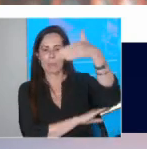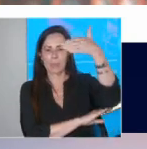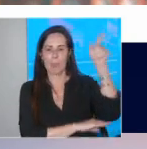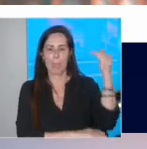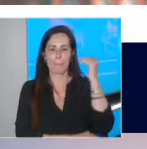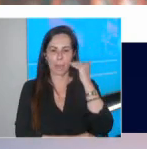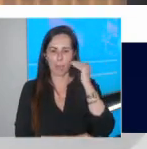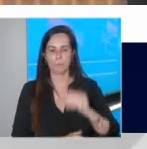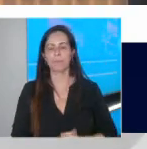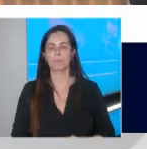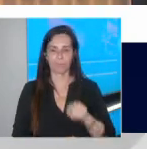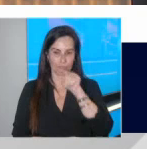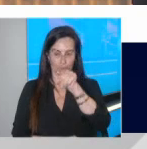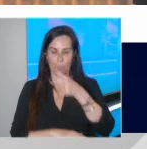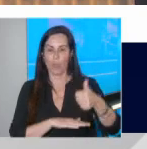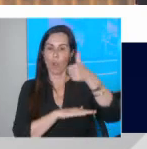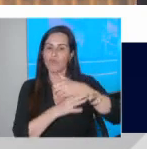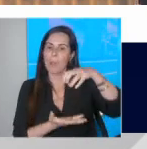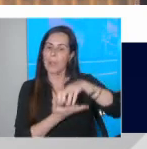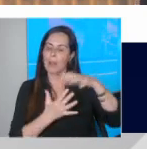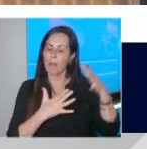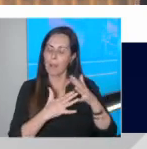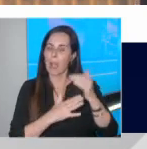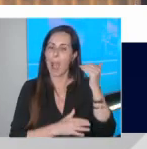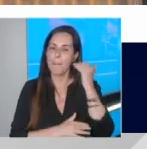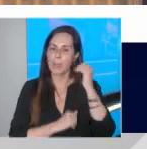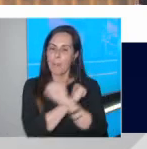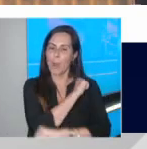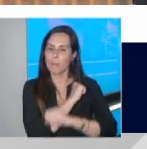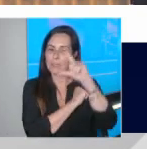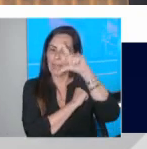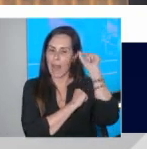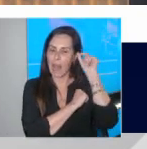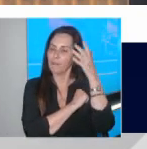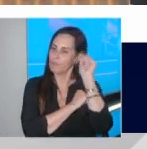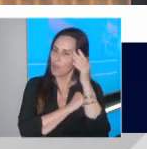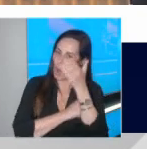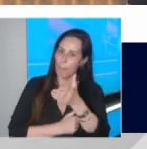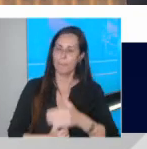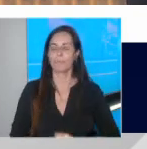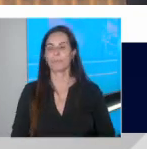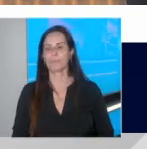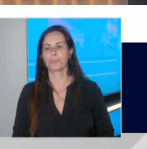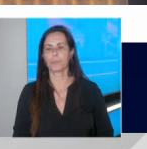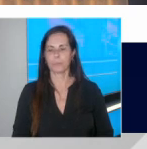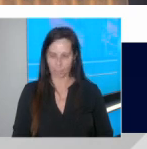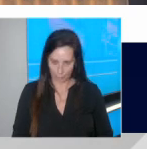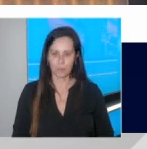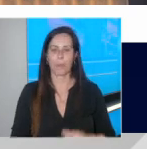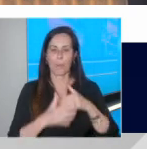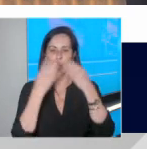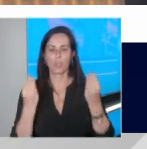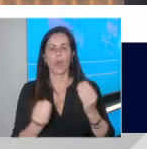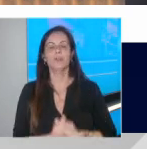הברית. דוקטור יואב פרומר, ראש המרכז לחקר ארצות הברית באוניברסיטת תל אביב, נמצא איתנו, שלום לך. שלום, בוקר